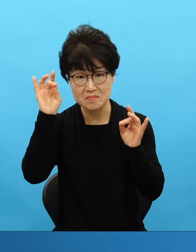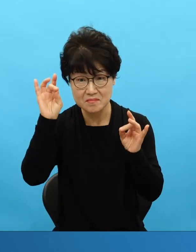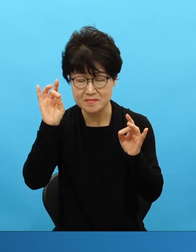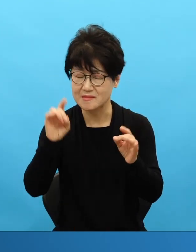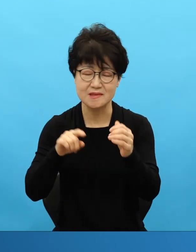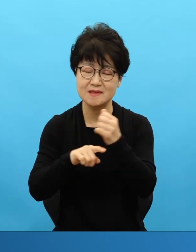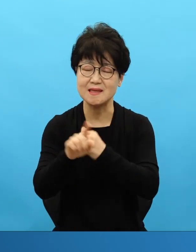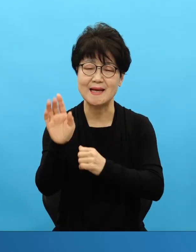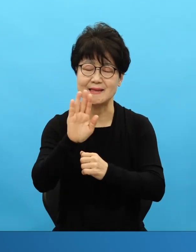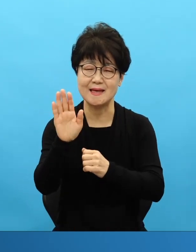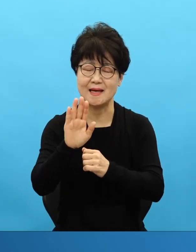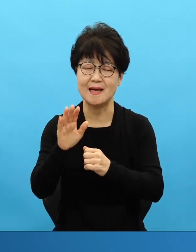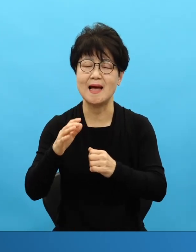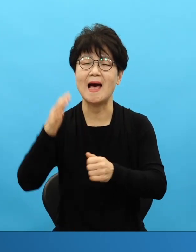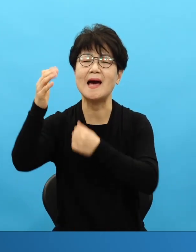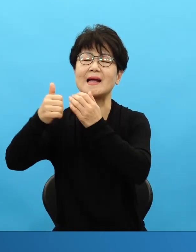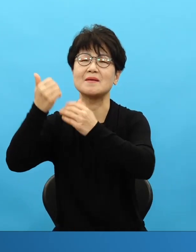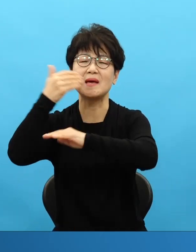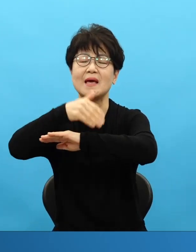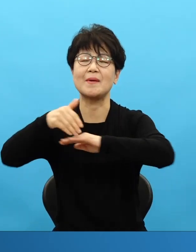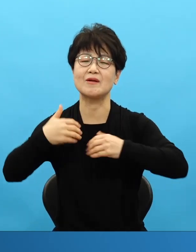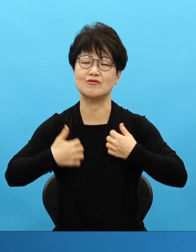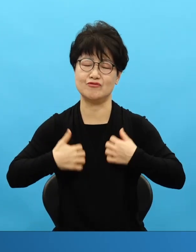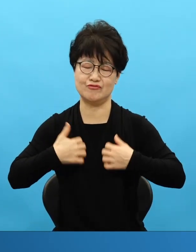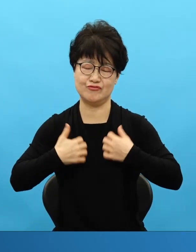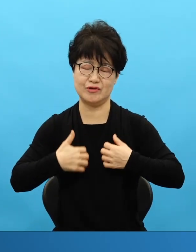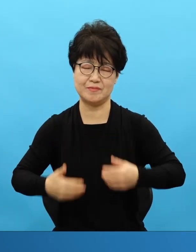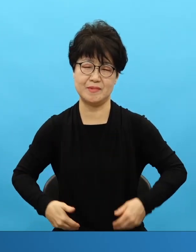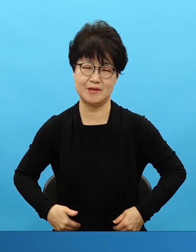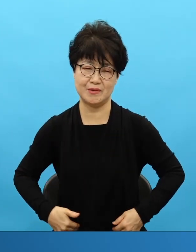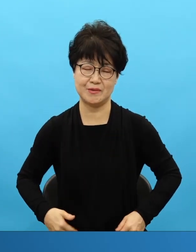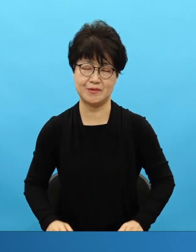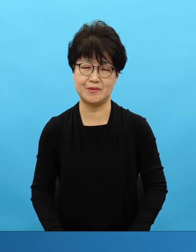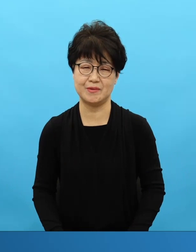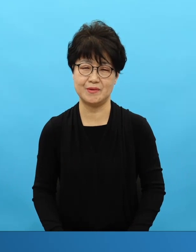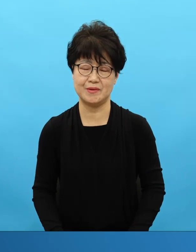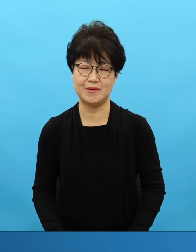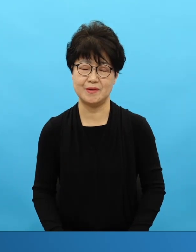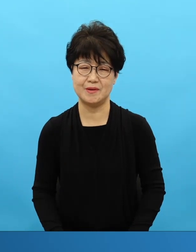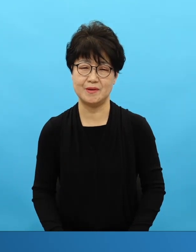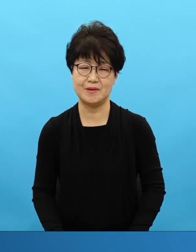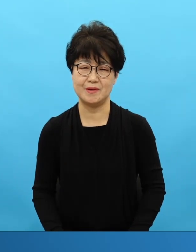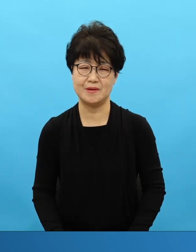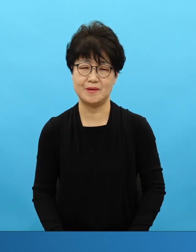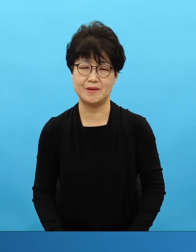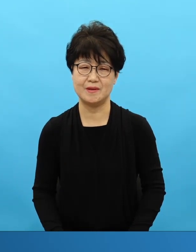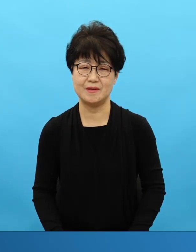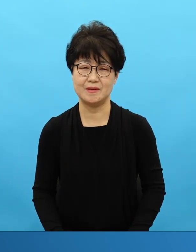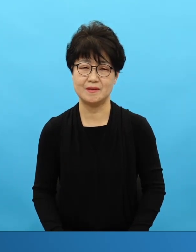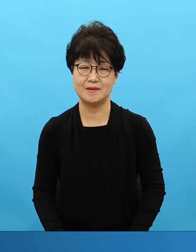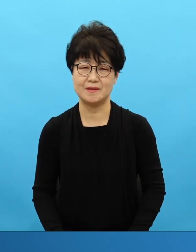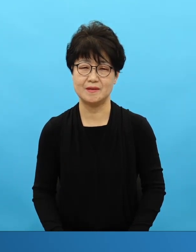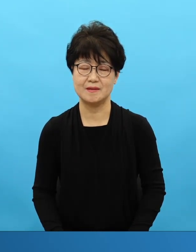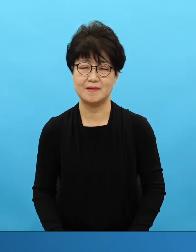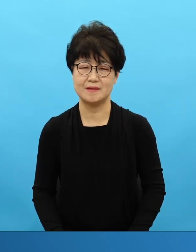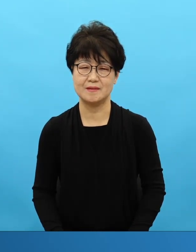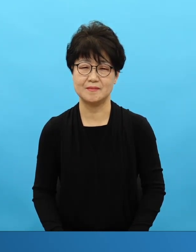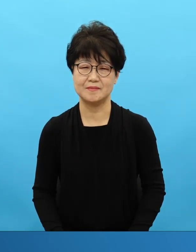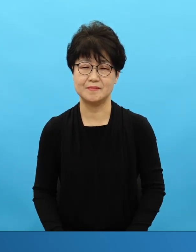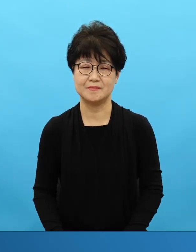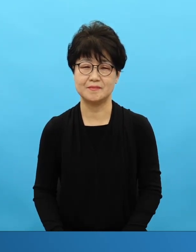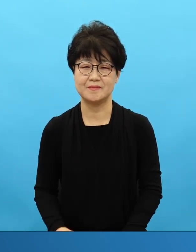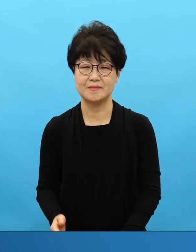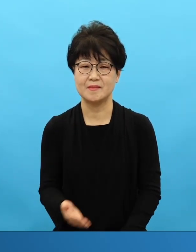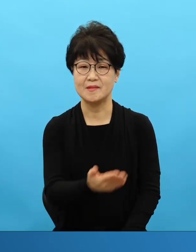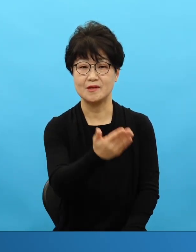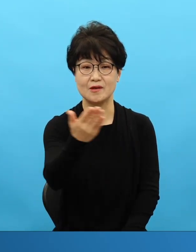급하지 아무도 급할 일이 없어요. You're urgent. There's no other reason to be urgent. 분명히 여러분을 향한 하나님의 절대